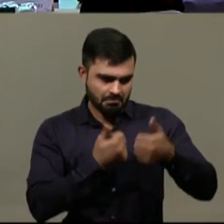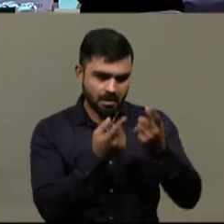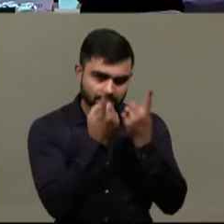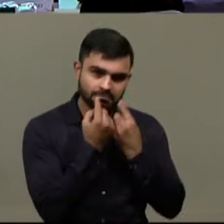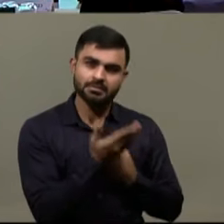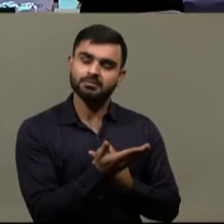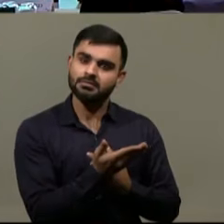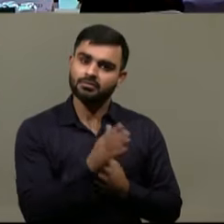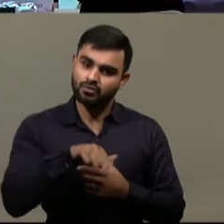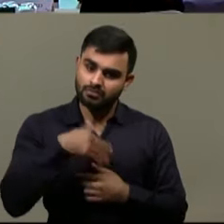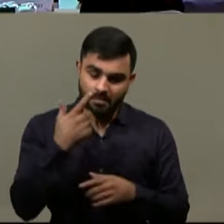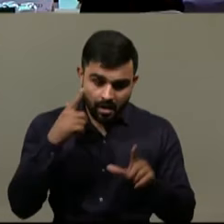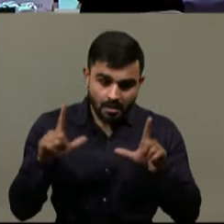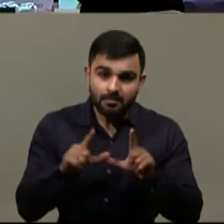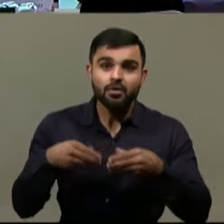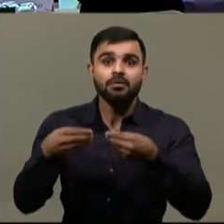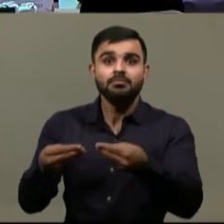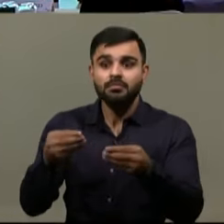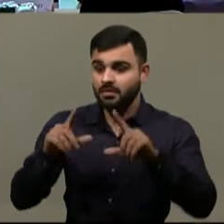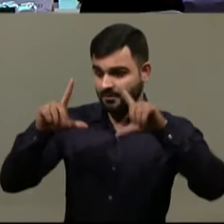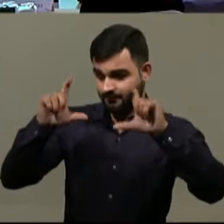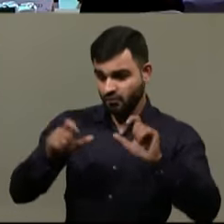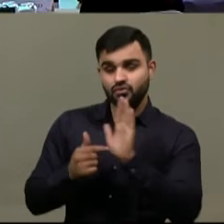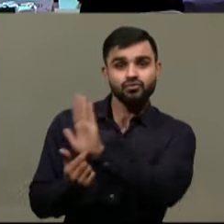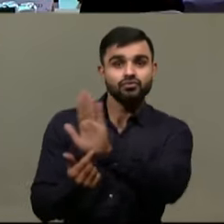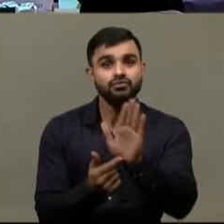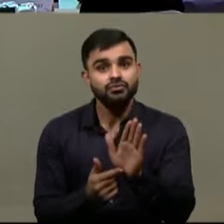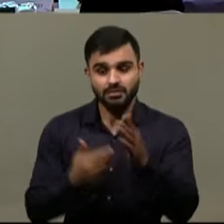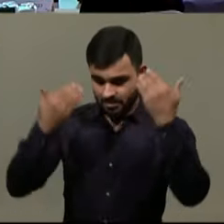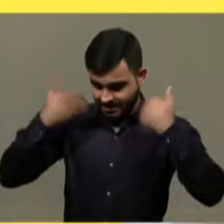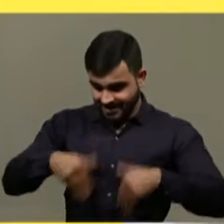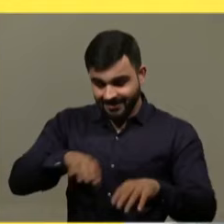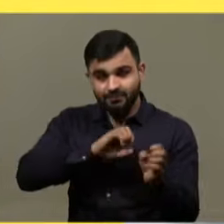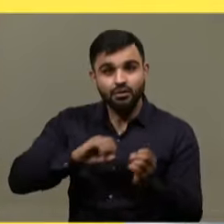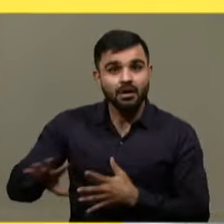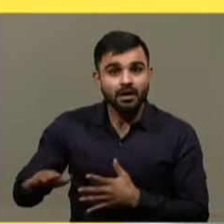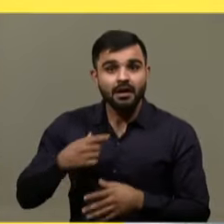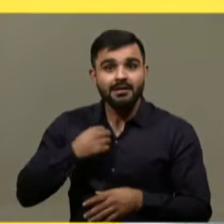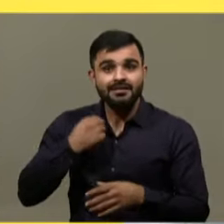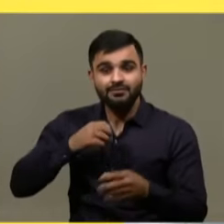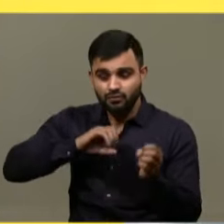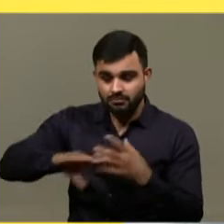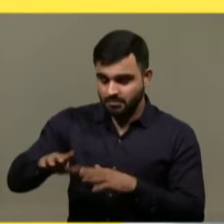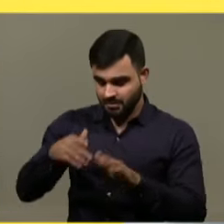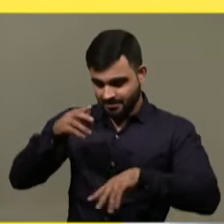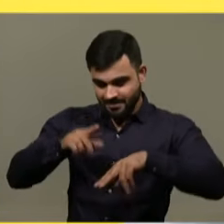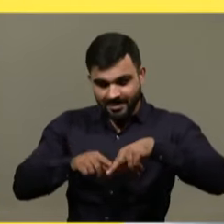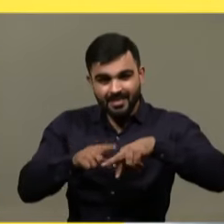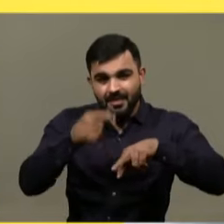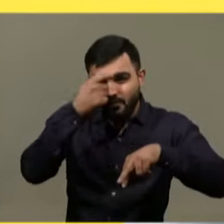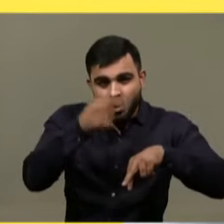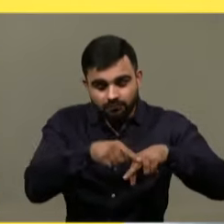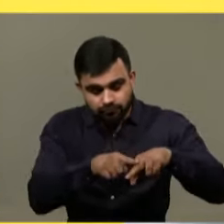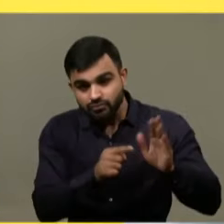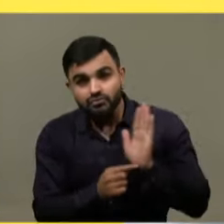हैं उसके बाद उसका सबूत देना पड़ता है फोटोग्राफ दिखाने पड़ते हैं कपड़े उतार के अपने डिफॉर्म लिम्स के साथ